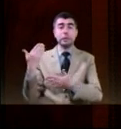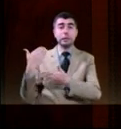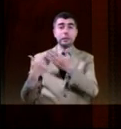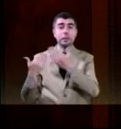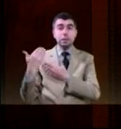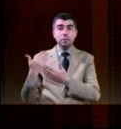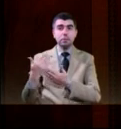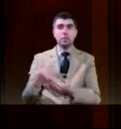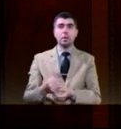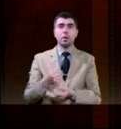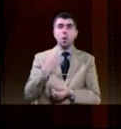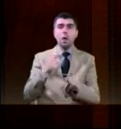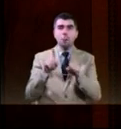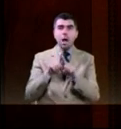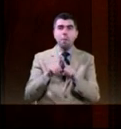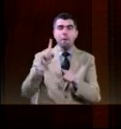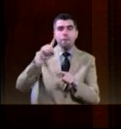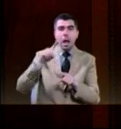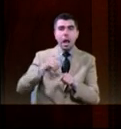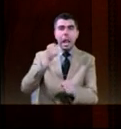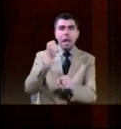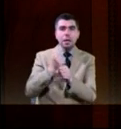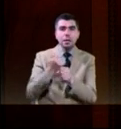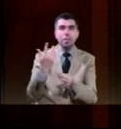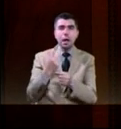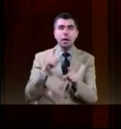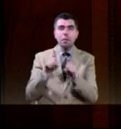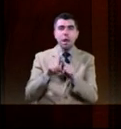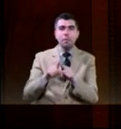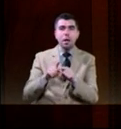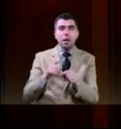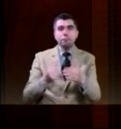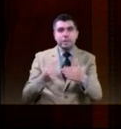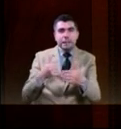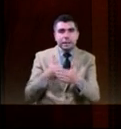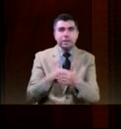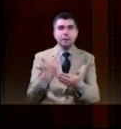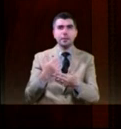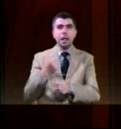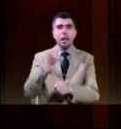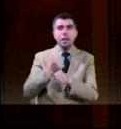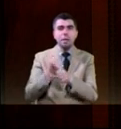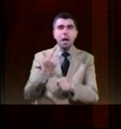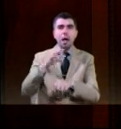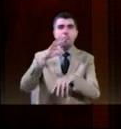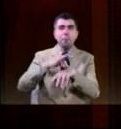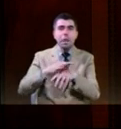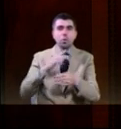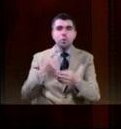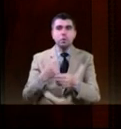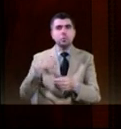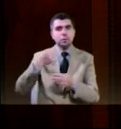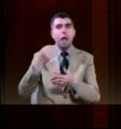لا 3240 يوم، لا الصندوق ديال التعويض عن فقدان الشغل، لا. كنقول لهم غير بالتليفون قولوها